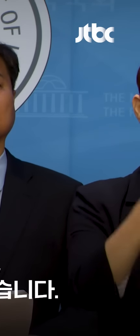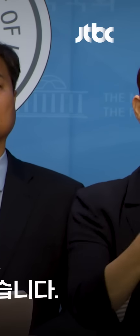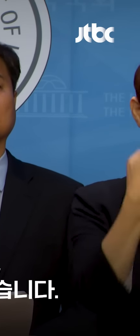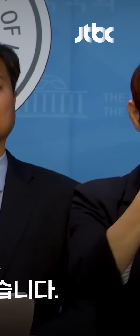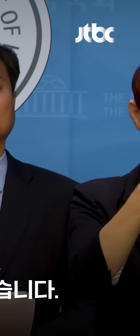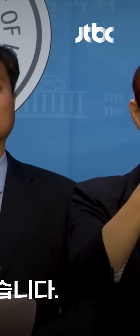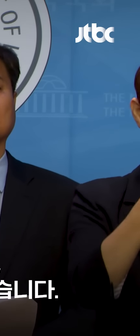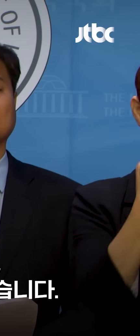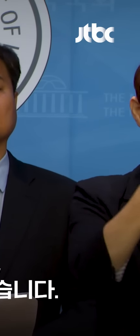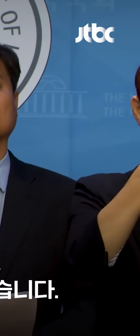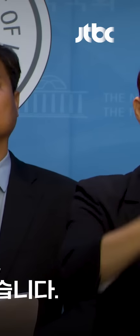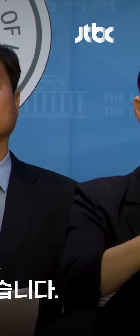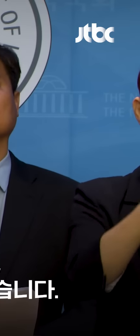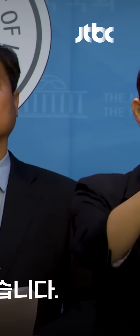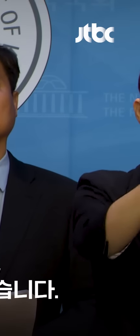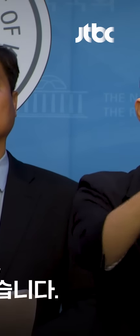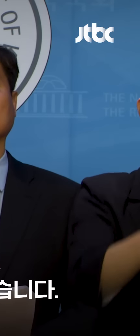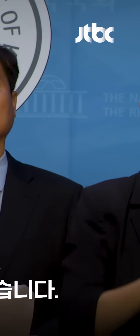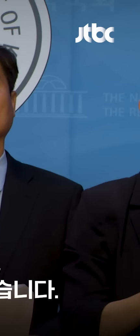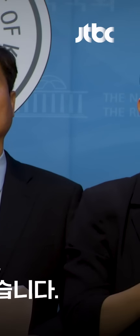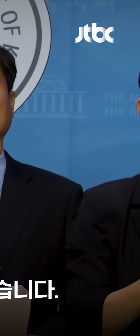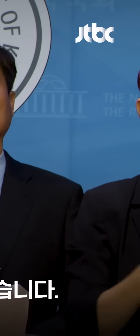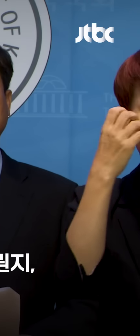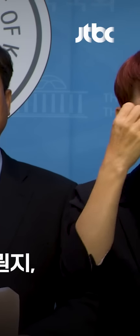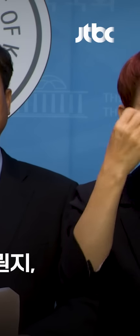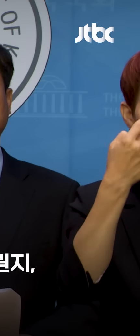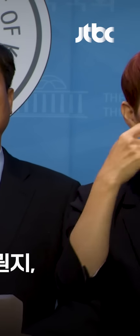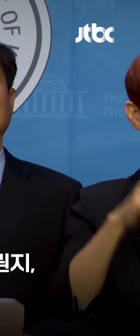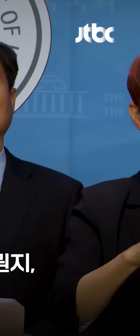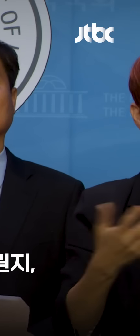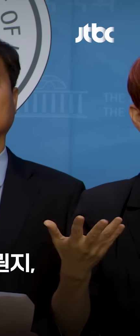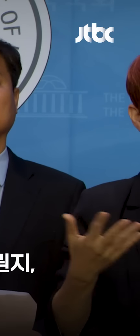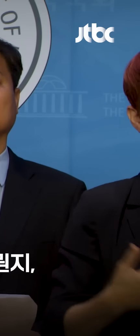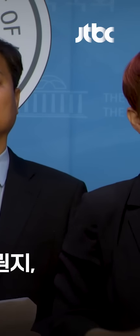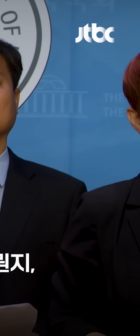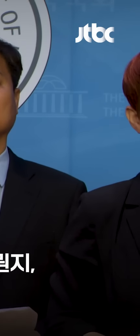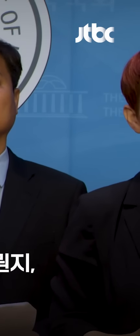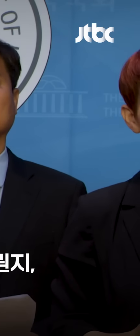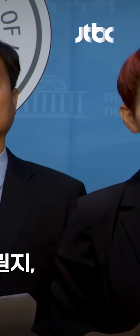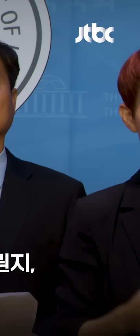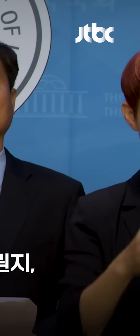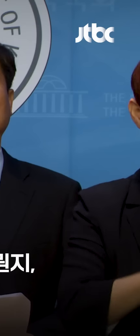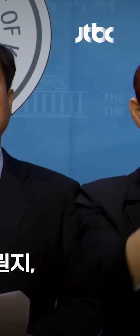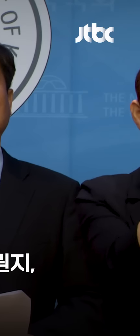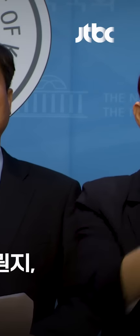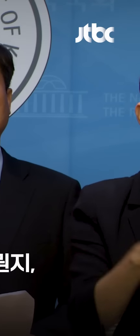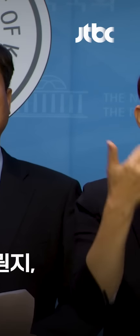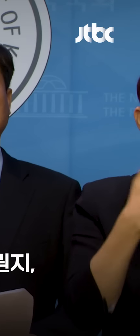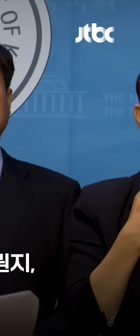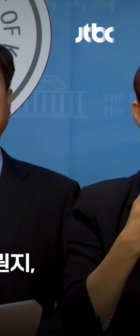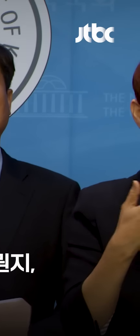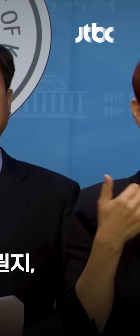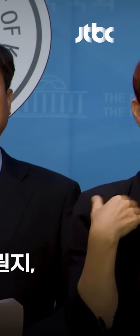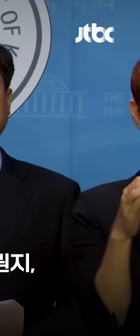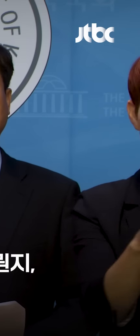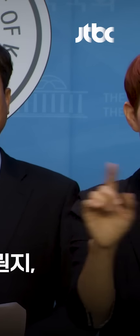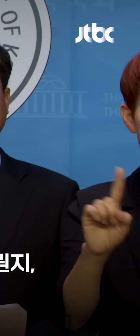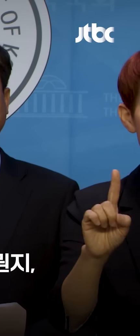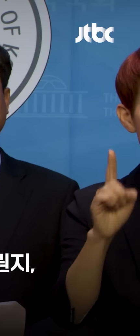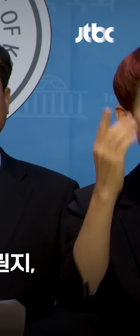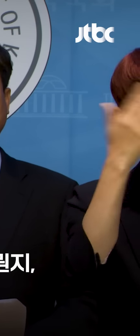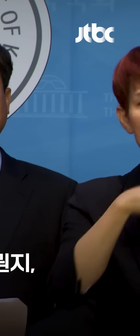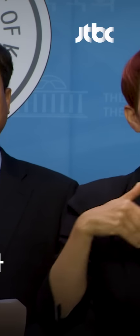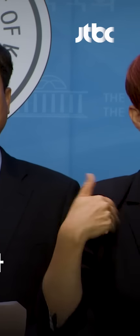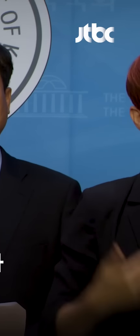뒤집었는지 아직 제대로 밝혀진 바가 없습니다. 우리는 거기에 관여한 사람들의 이름이 뭔지, 뭐하는 사람들인지조차